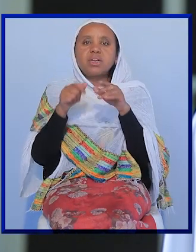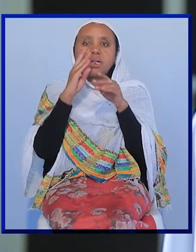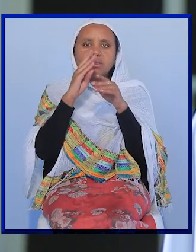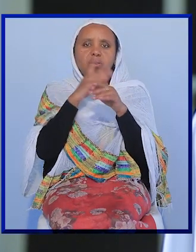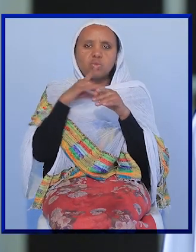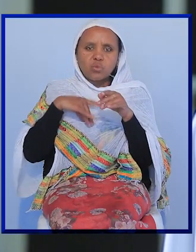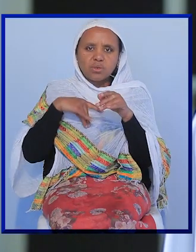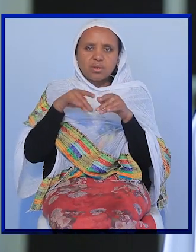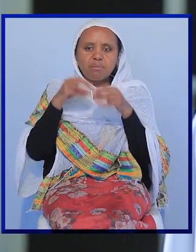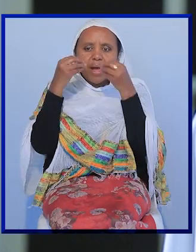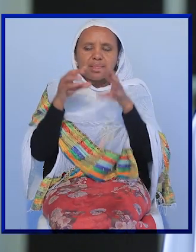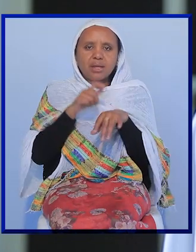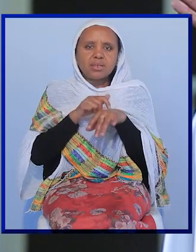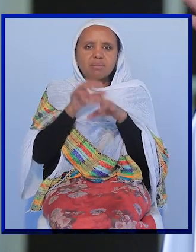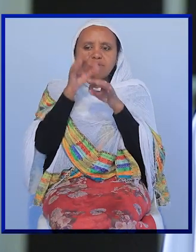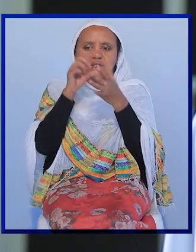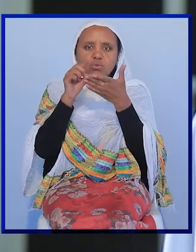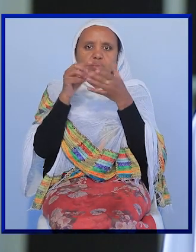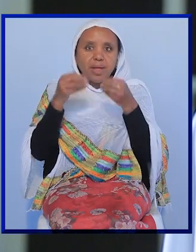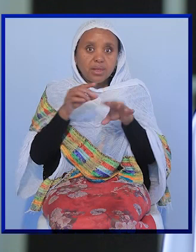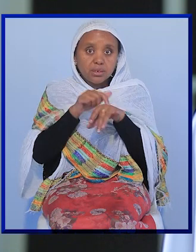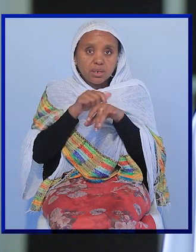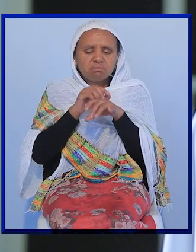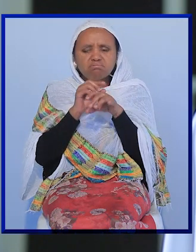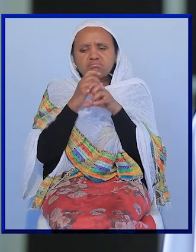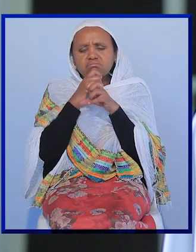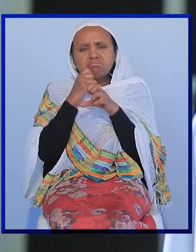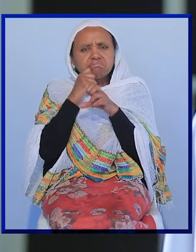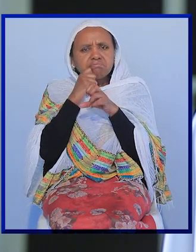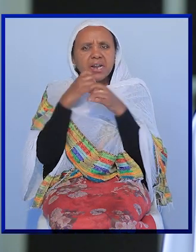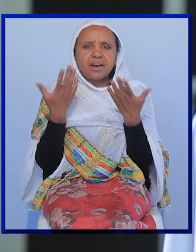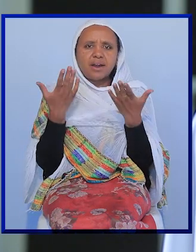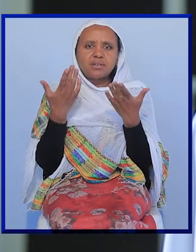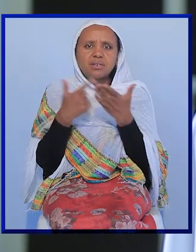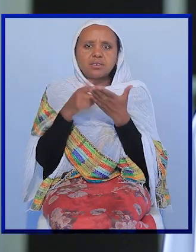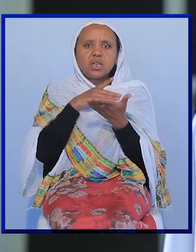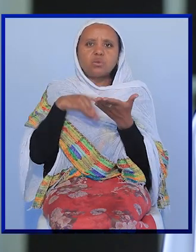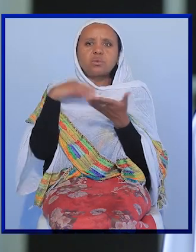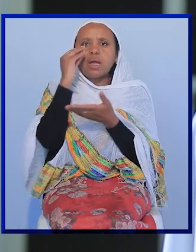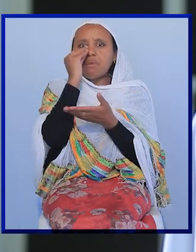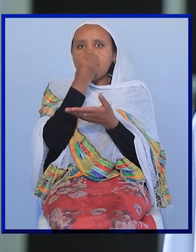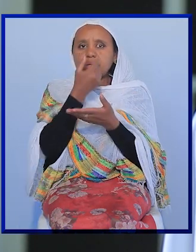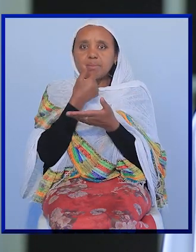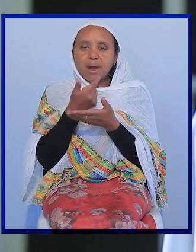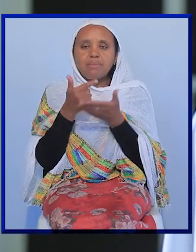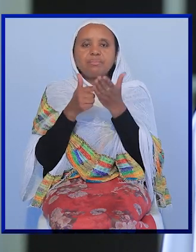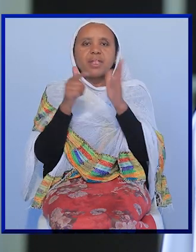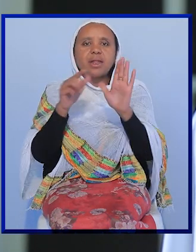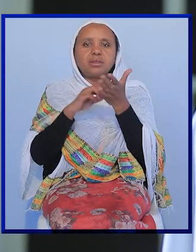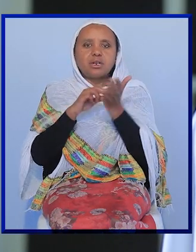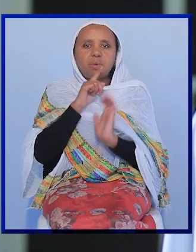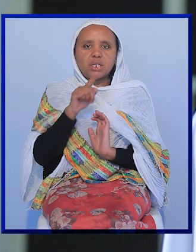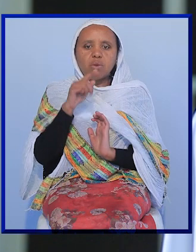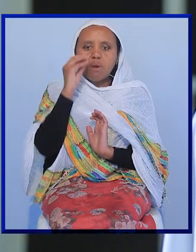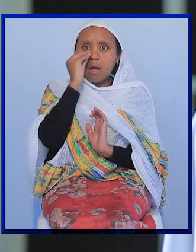ጽድቅ ክርስቶስን ባጣች ጊዜ መንፈስ ቅዱስን ባጣች ጊዜ ትጠወልጋለች፣ ትደርቃለች። ስለዚህ የክርስቶስ አበባ ተብላ ትገለጻለች ማለት